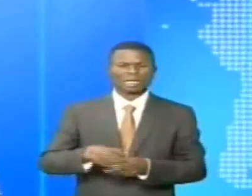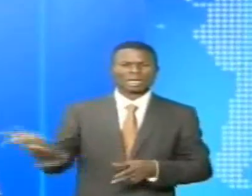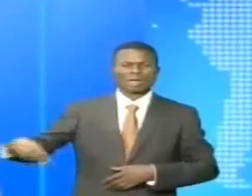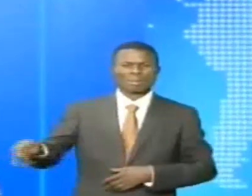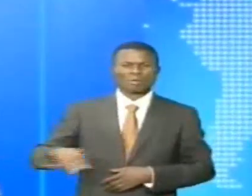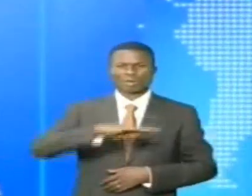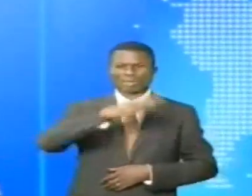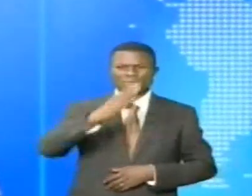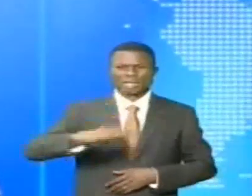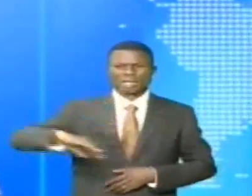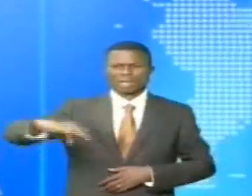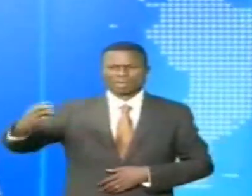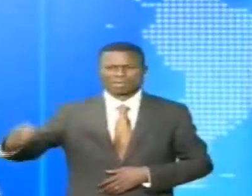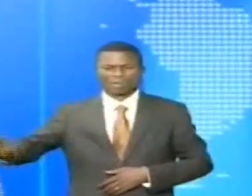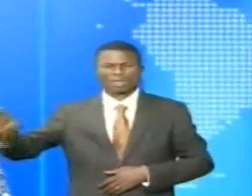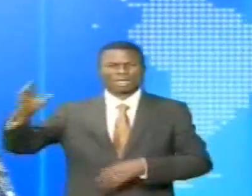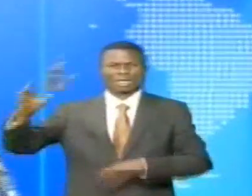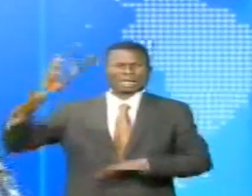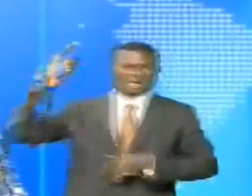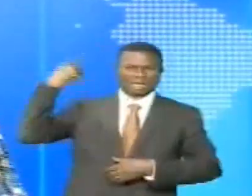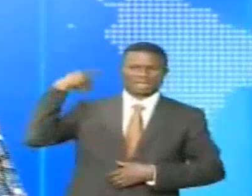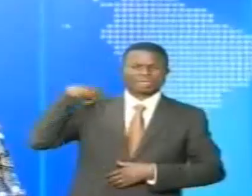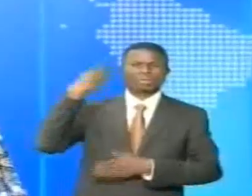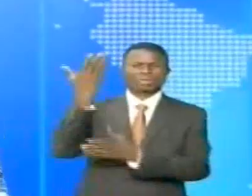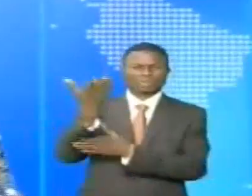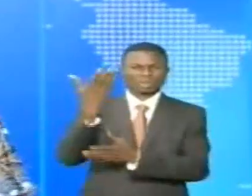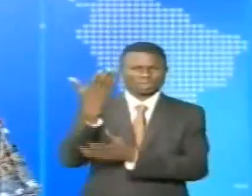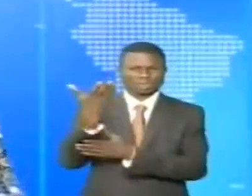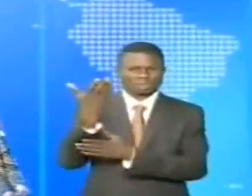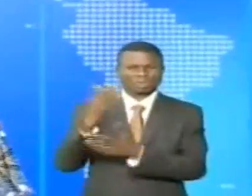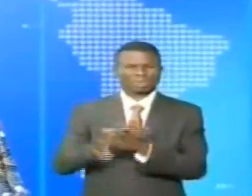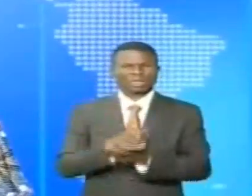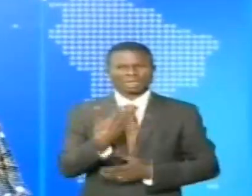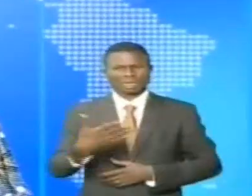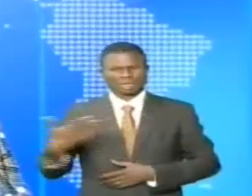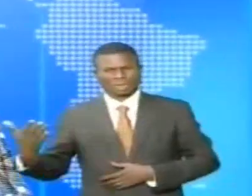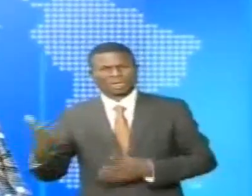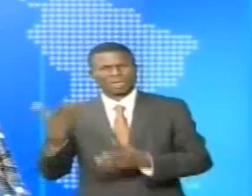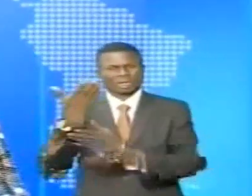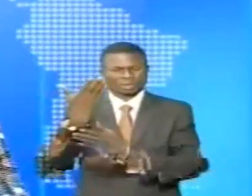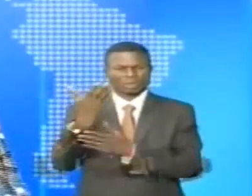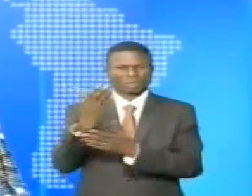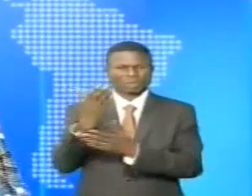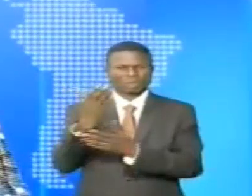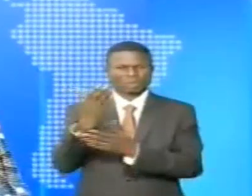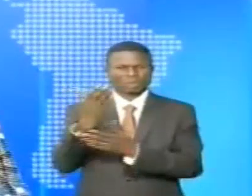les élus provinciaux réclament leurs émoluments. Ils en appellent à l'implication du